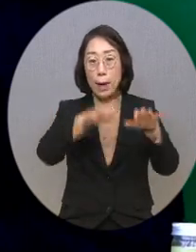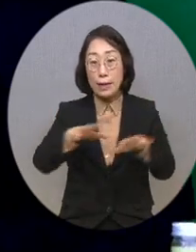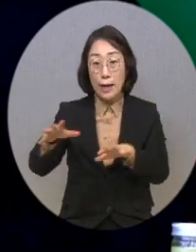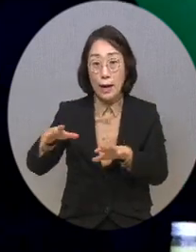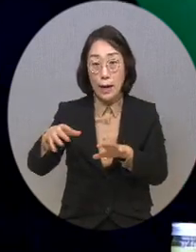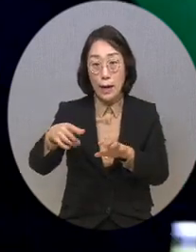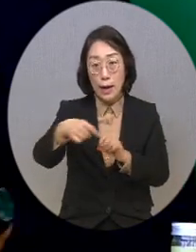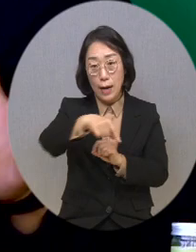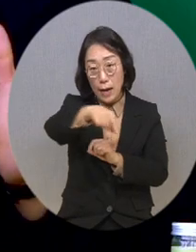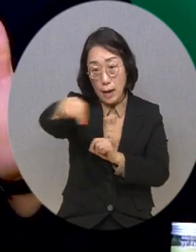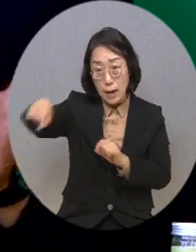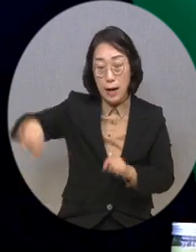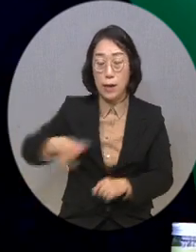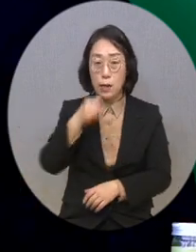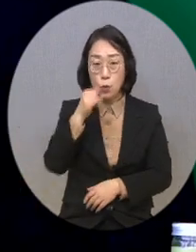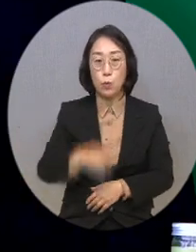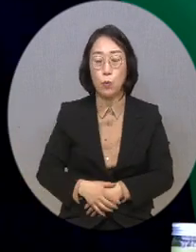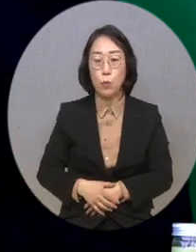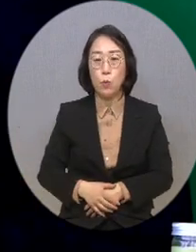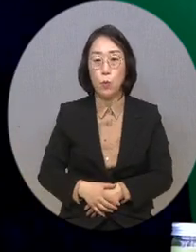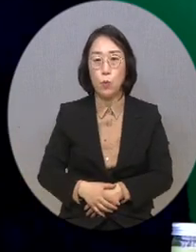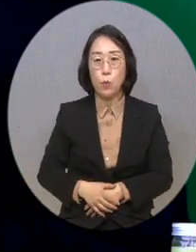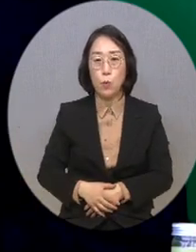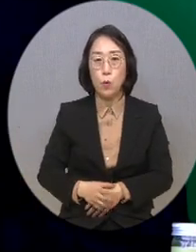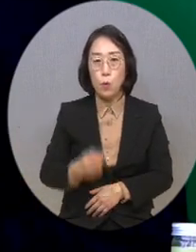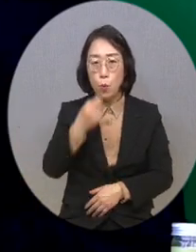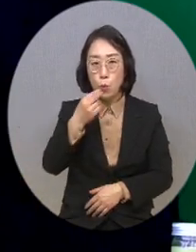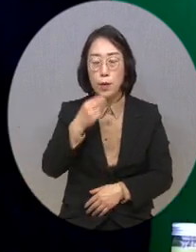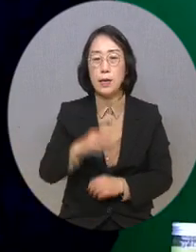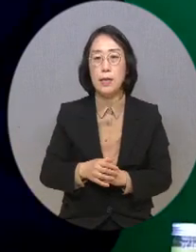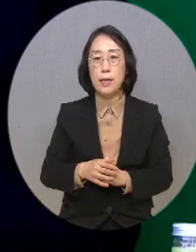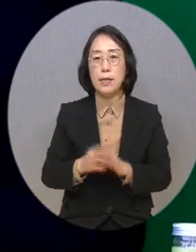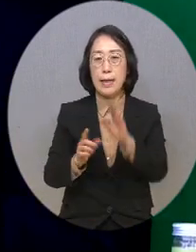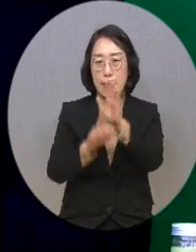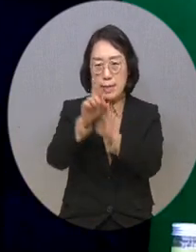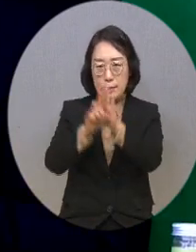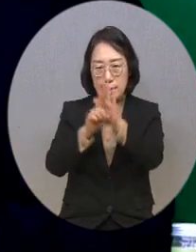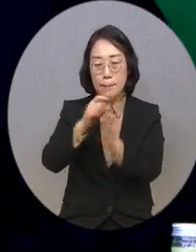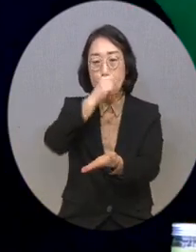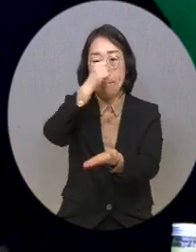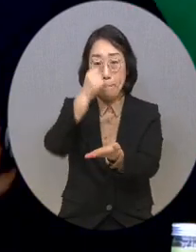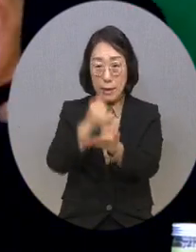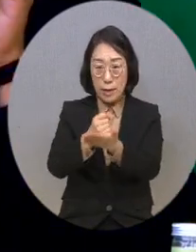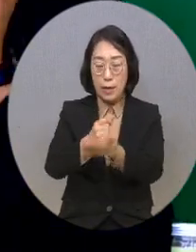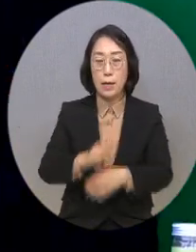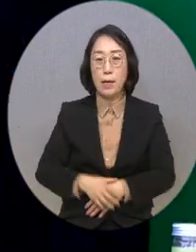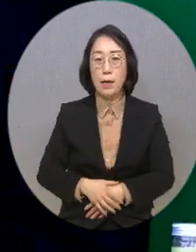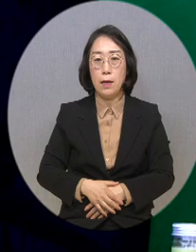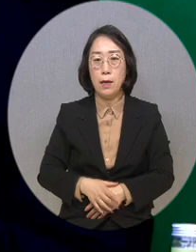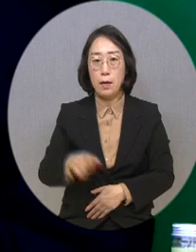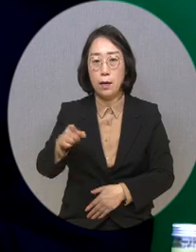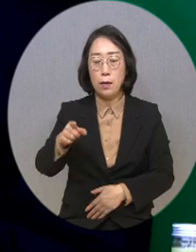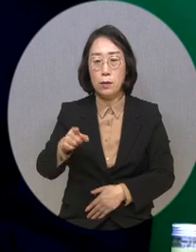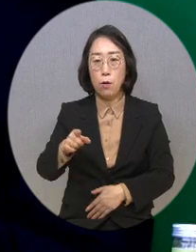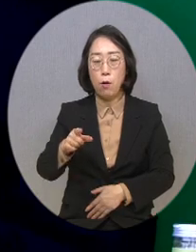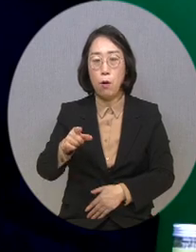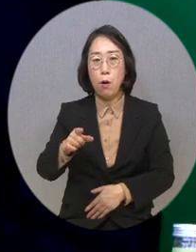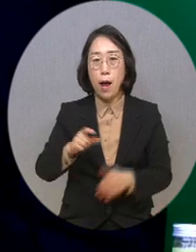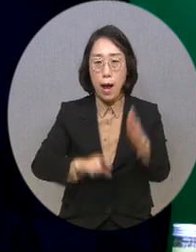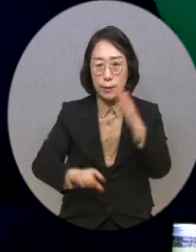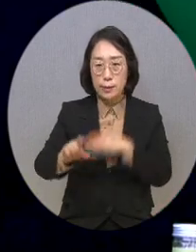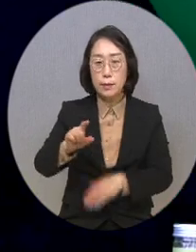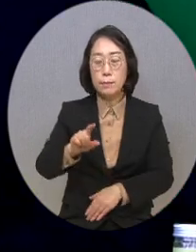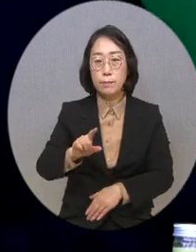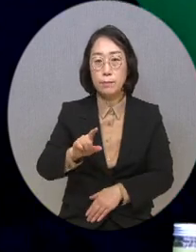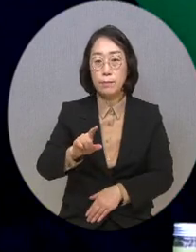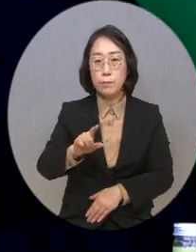그렇지. 또 해양성 기후와 또 대입성 기후에 또 딱 만나버리고. 그렇죠. 그 다음에 일교차가 좀 커요. 어. 추워.